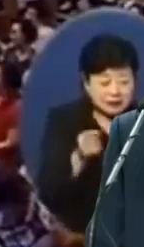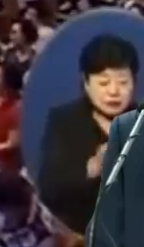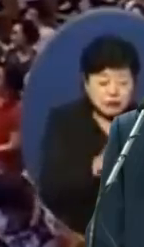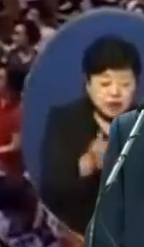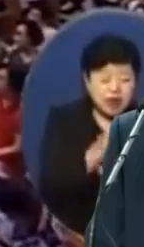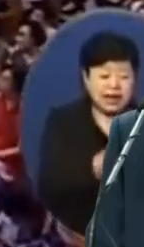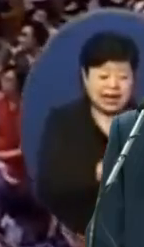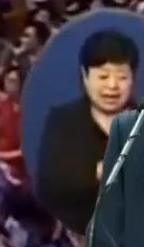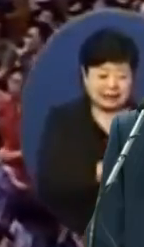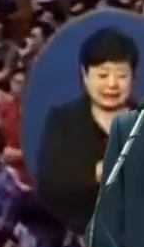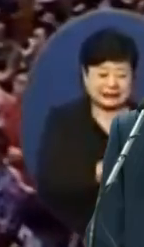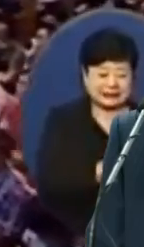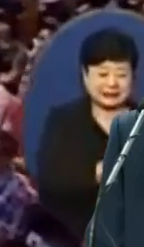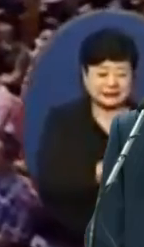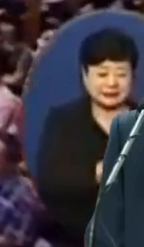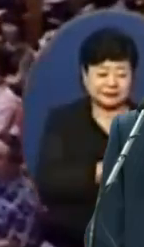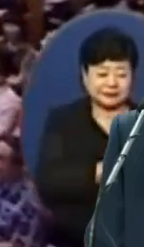분별하라.